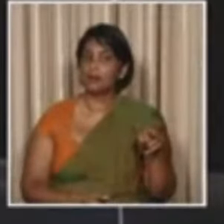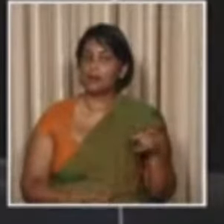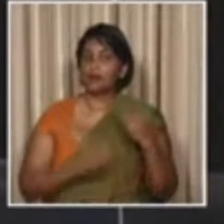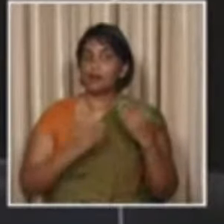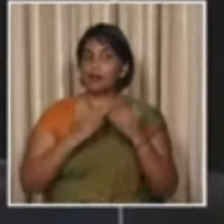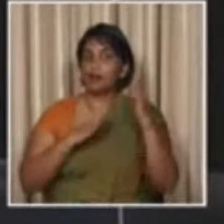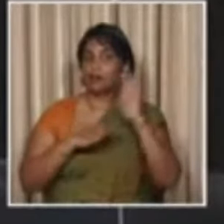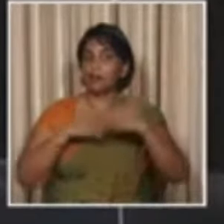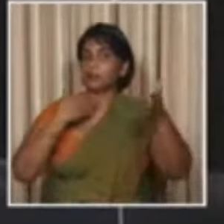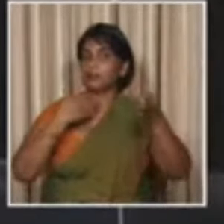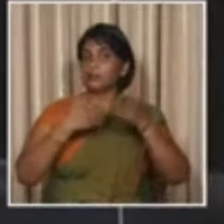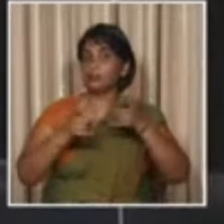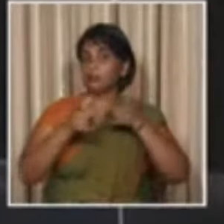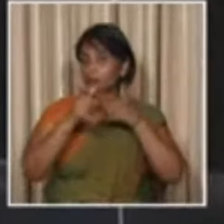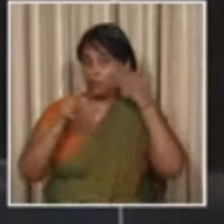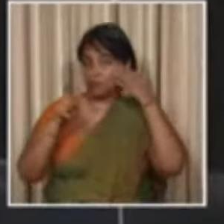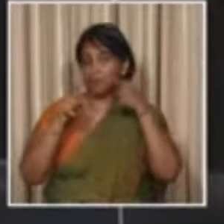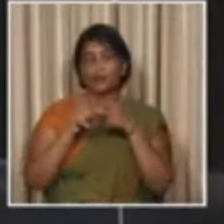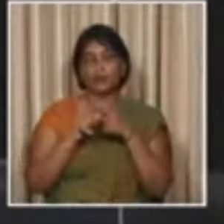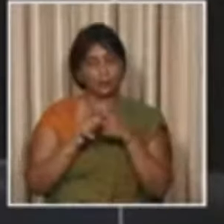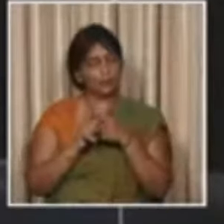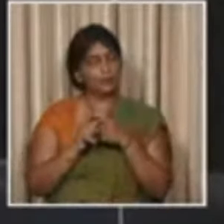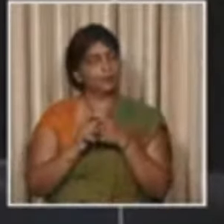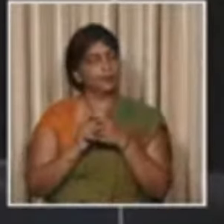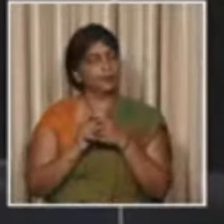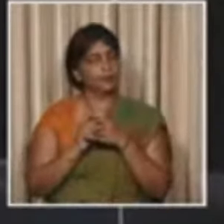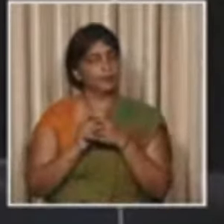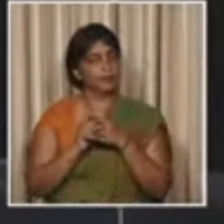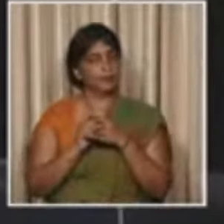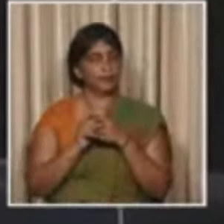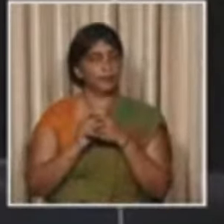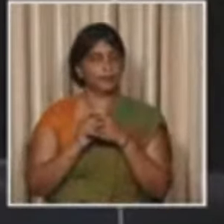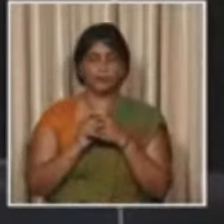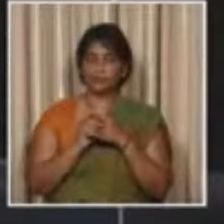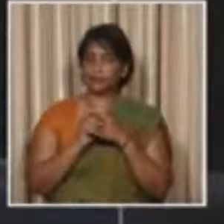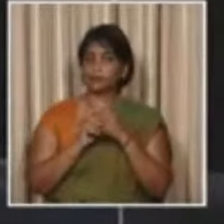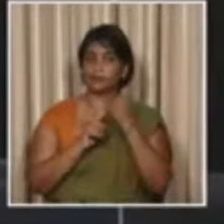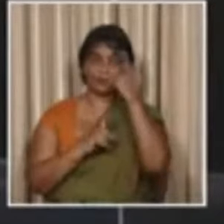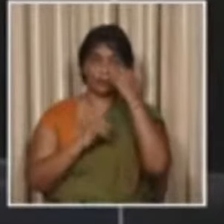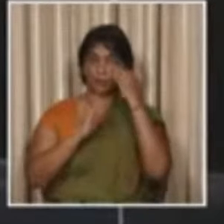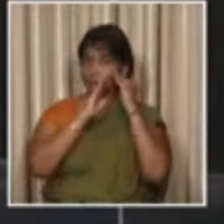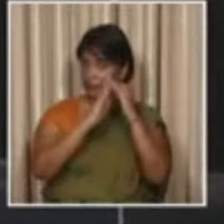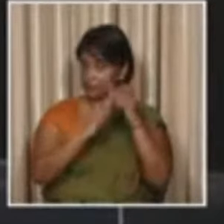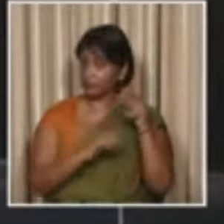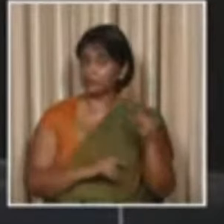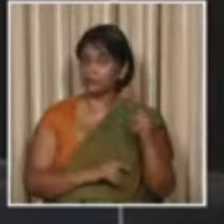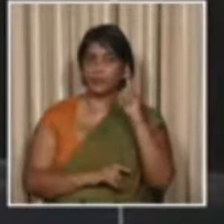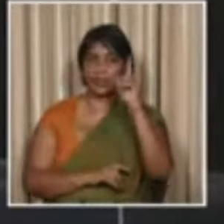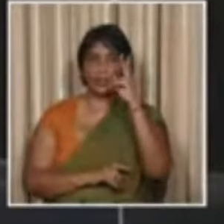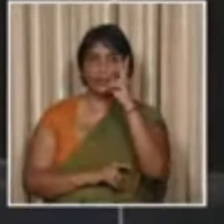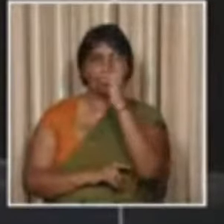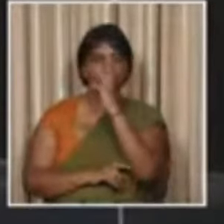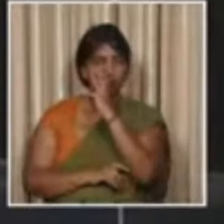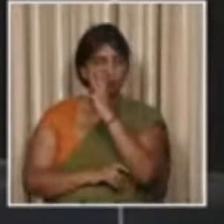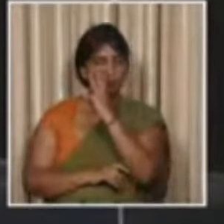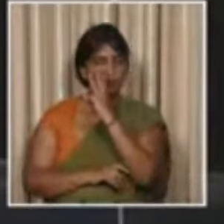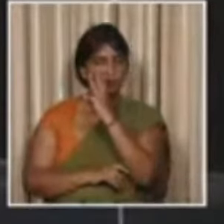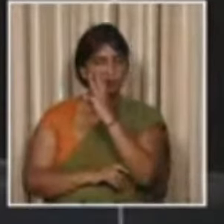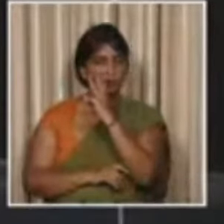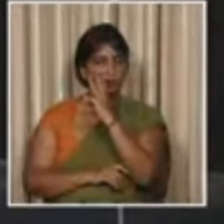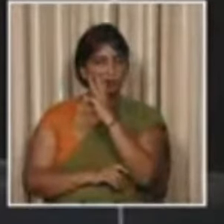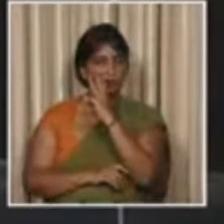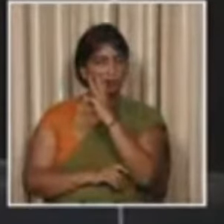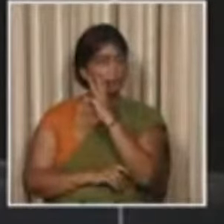තිනවා ඇටැක් කරපු. එතකොට කිතුණු දේවස්ථාන 1, 2, 3